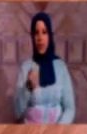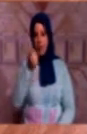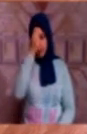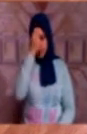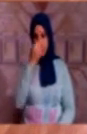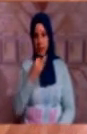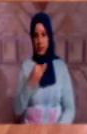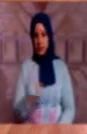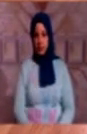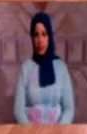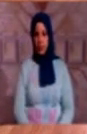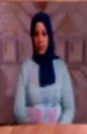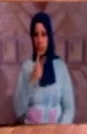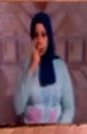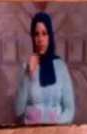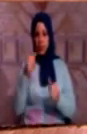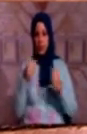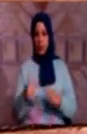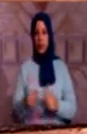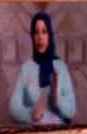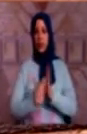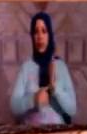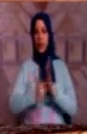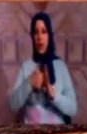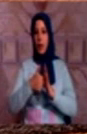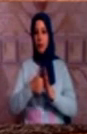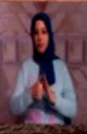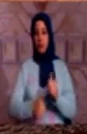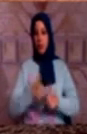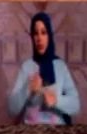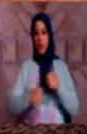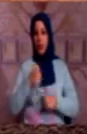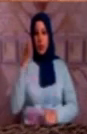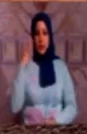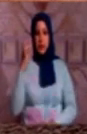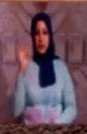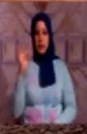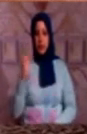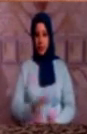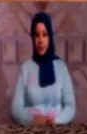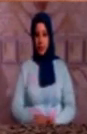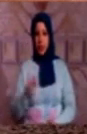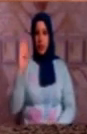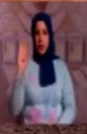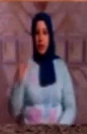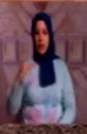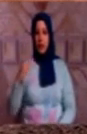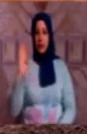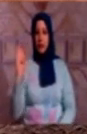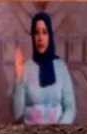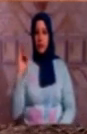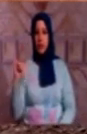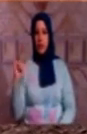وكانت كالتالي نسبه النجاح في امتحان الثانويه العامه لمده الكيمياء بلغت 88.9 يعني